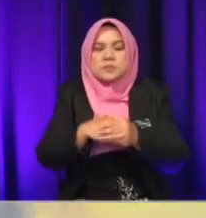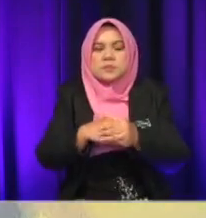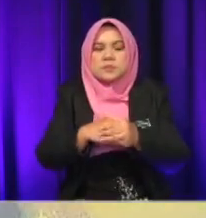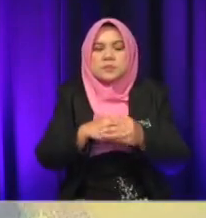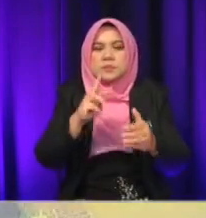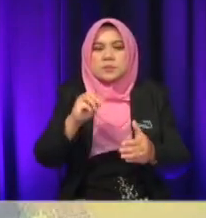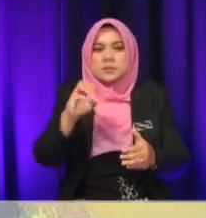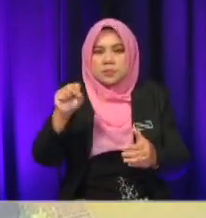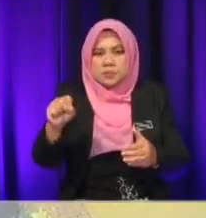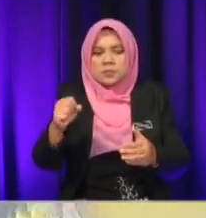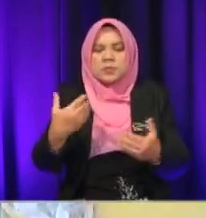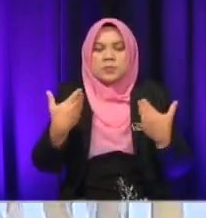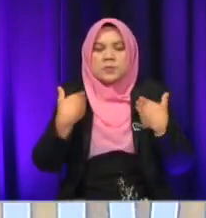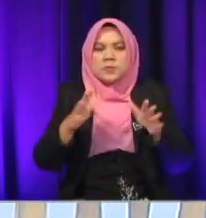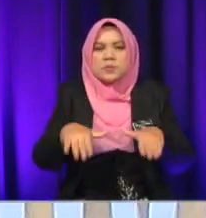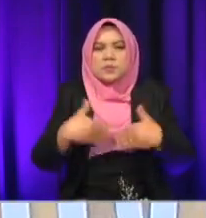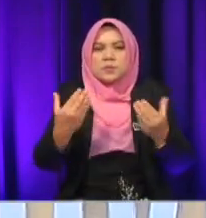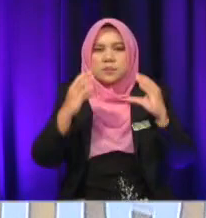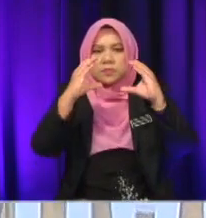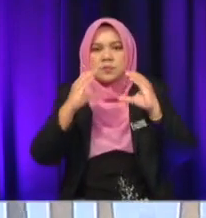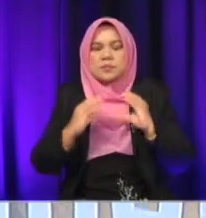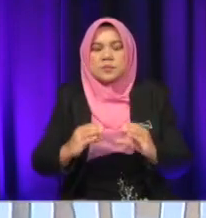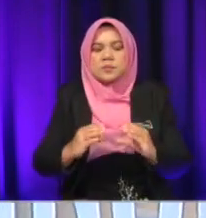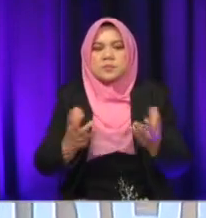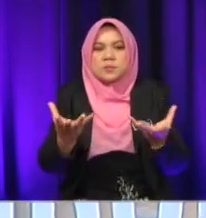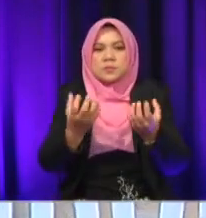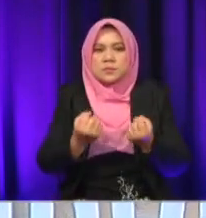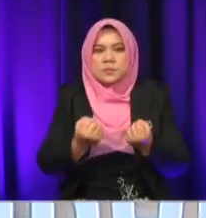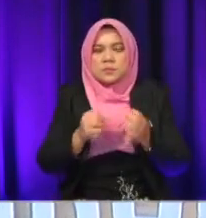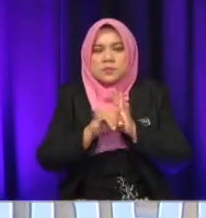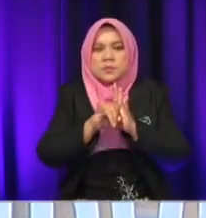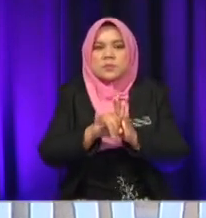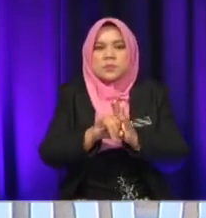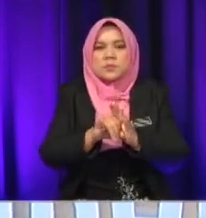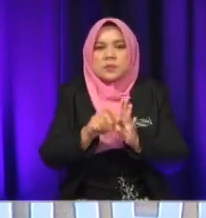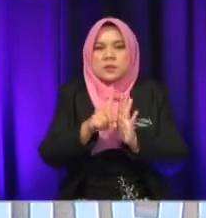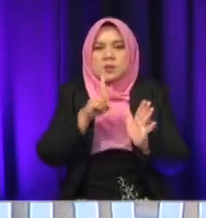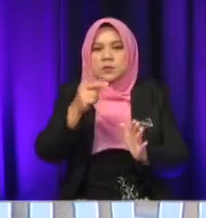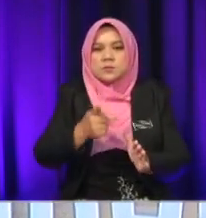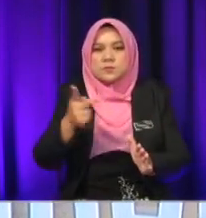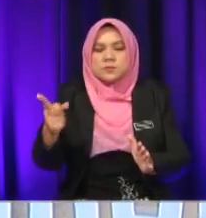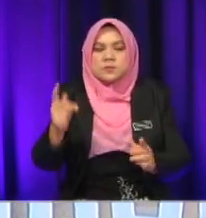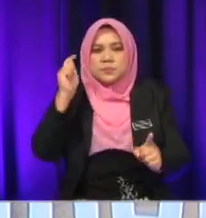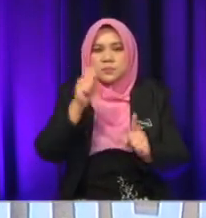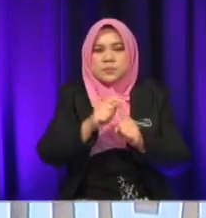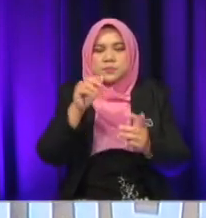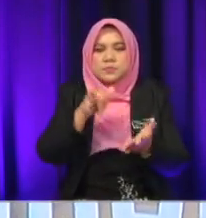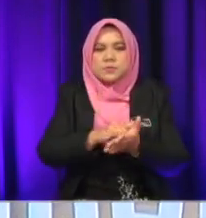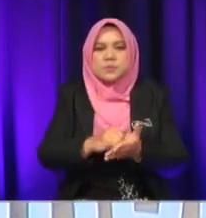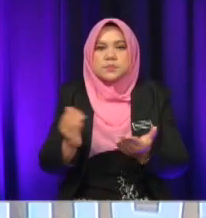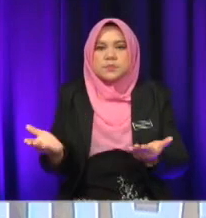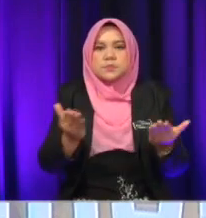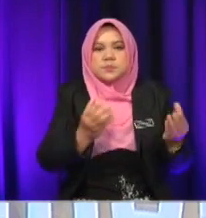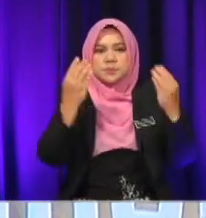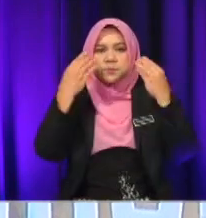pun ada. Tapi bagaimana kaedah kita mahu mengiklankan sesuatu produk? Untuk tujuan itu, jom kita bawakan